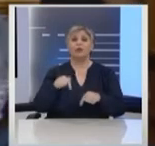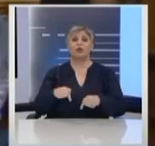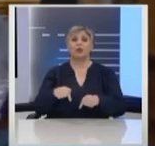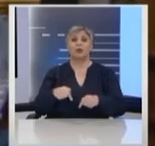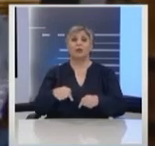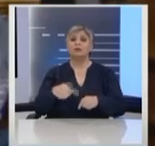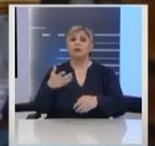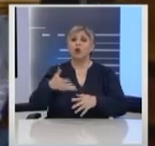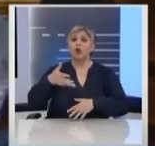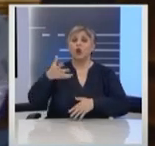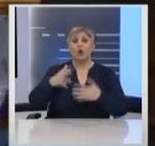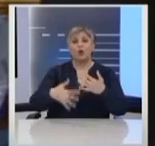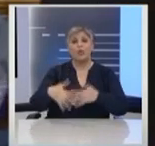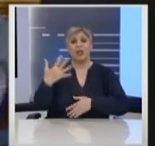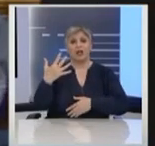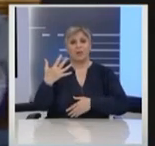Λέμε ότι